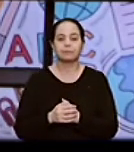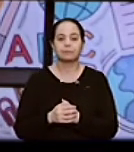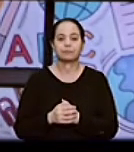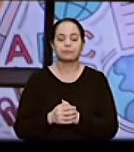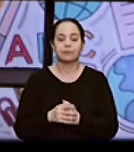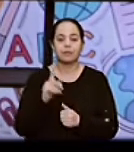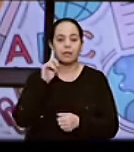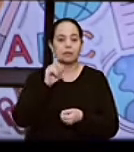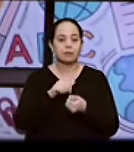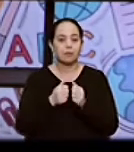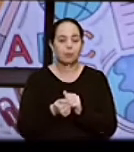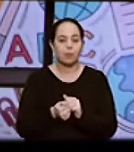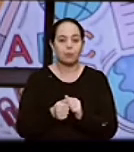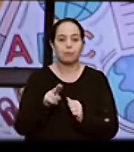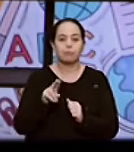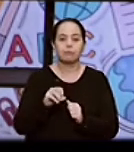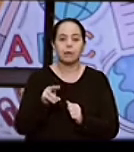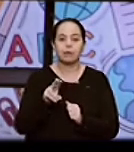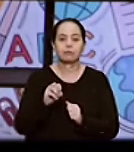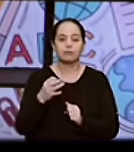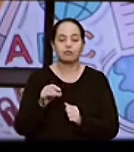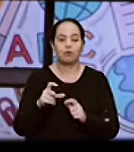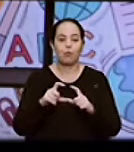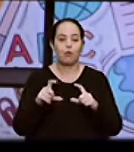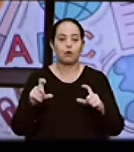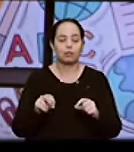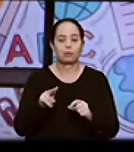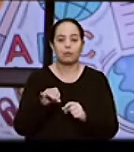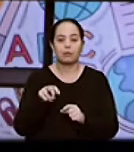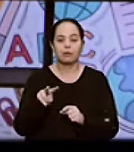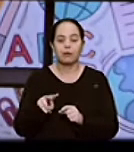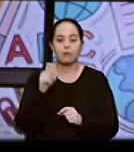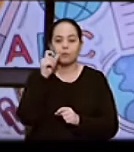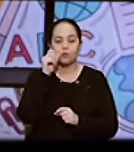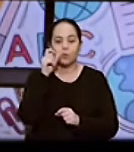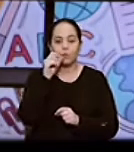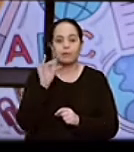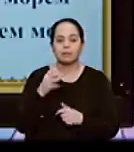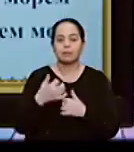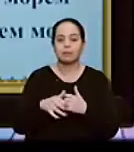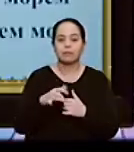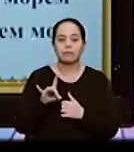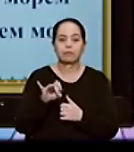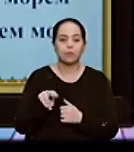Запомним падежные окончания прилагательных мужского и среднего рода.